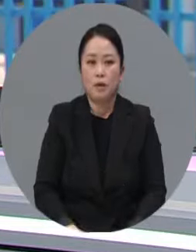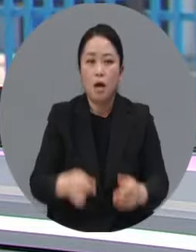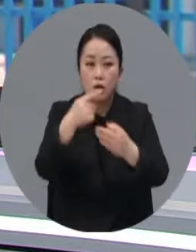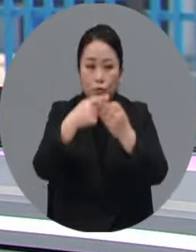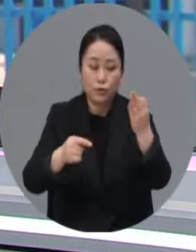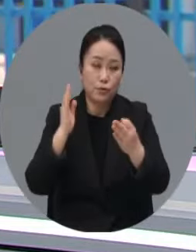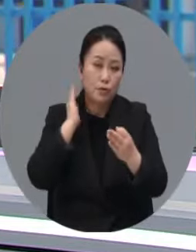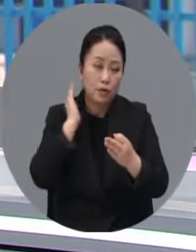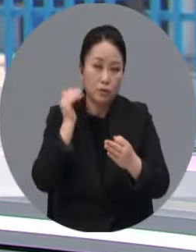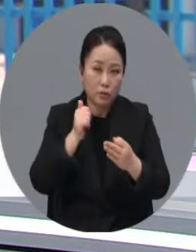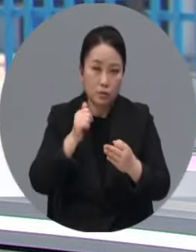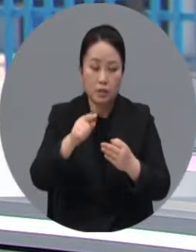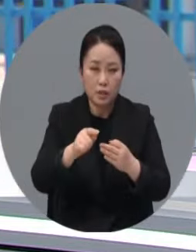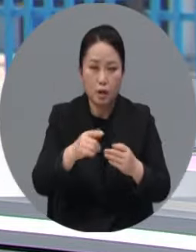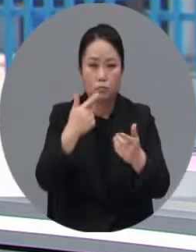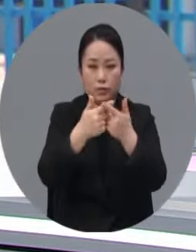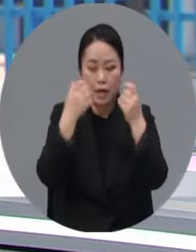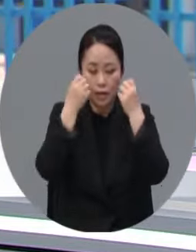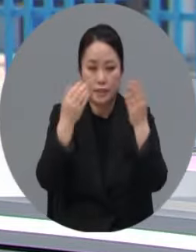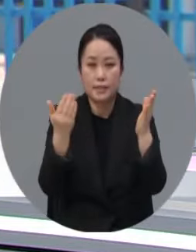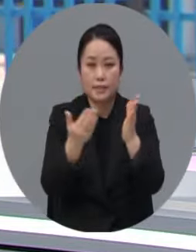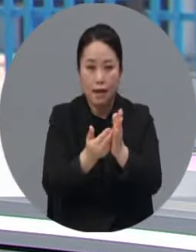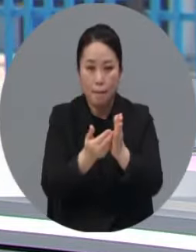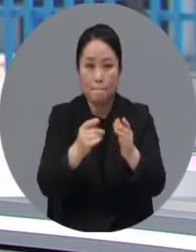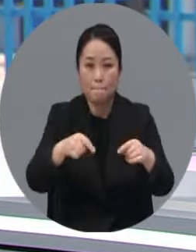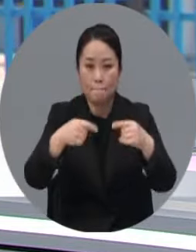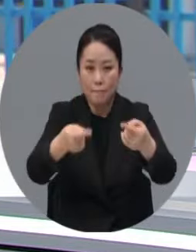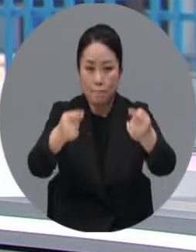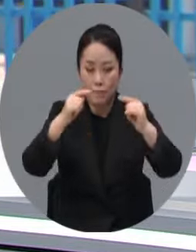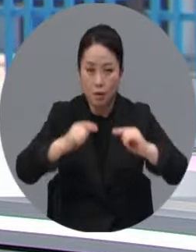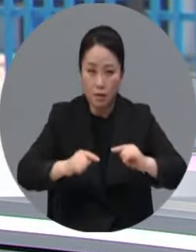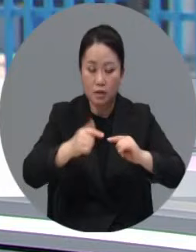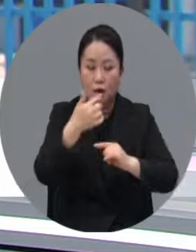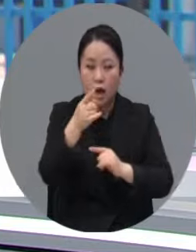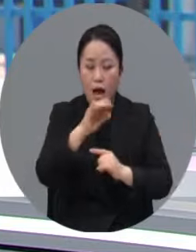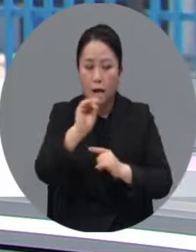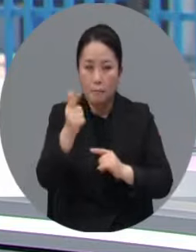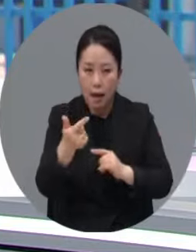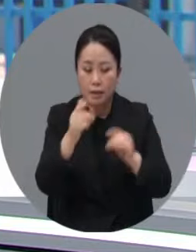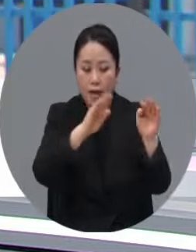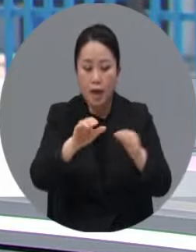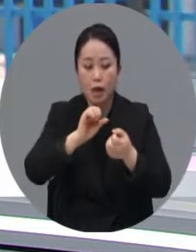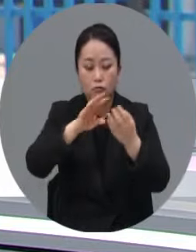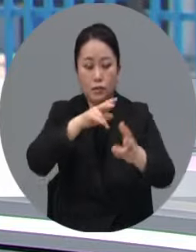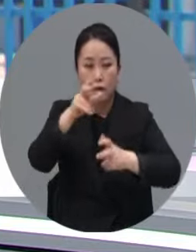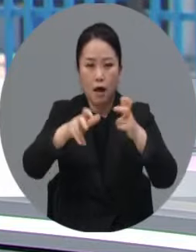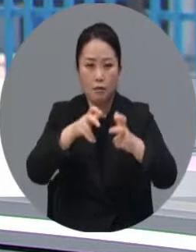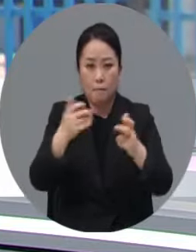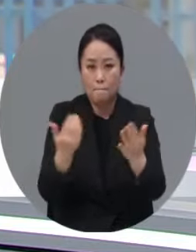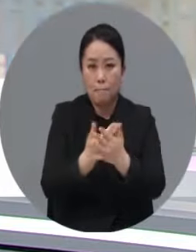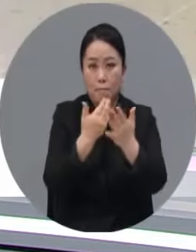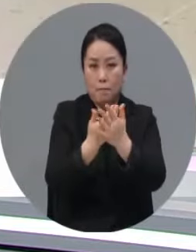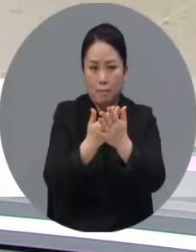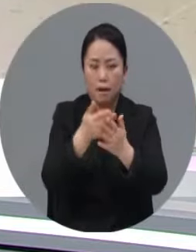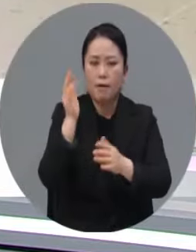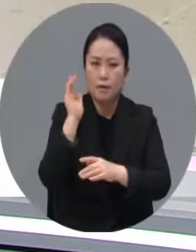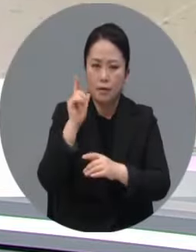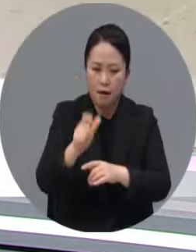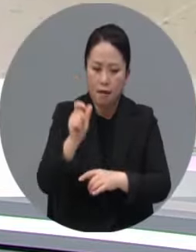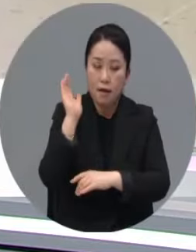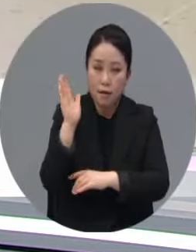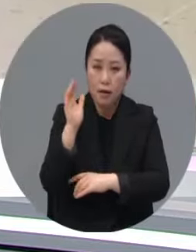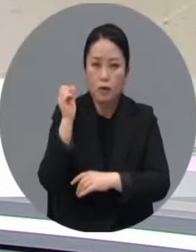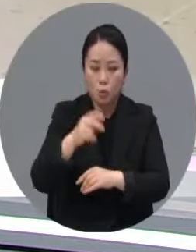윤석열 대통령이 부산신항을 찾아 항만 해운산업 도약을 강조하고 식목일 기념행사에도